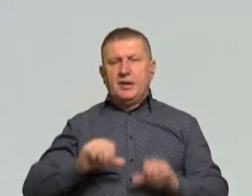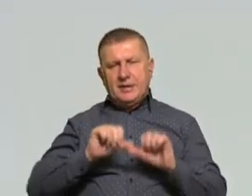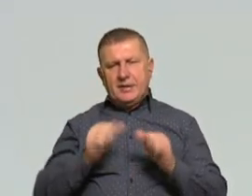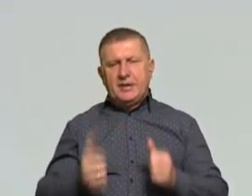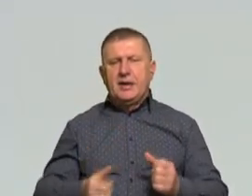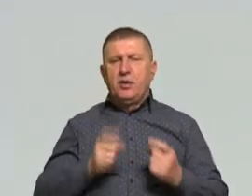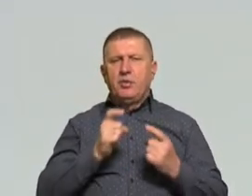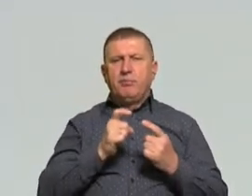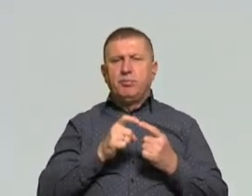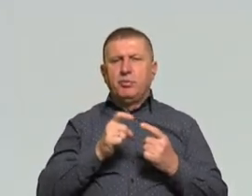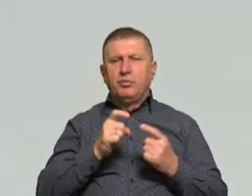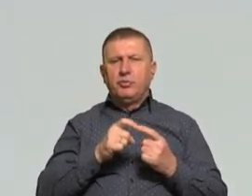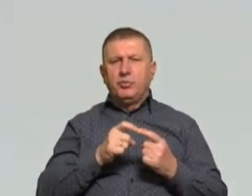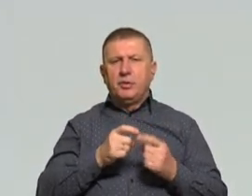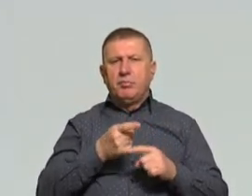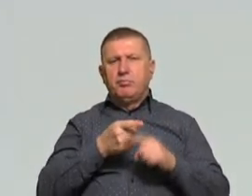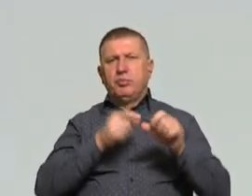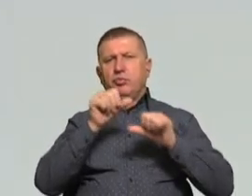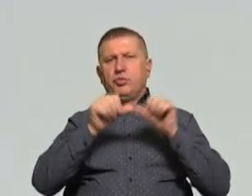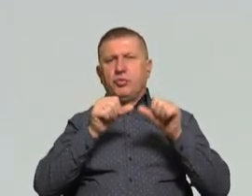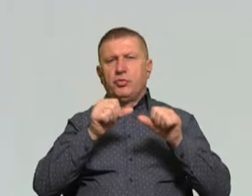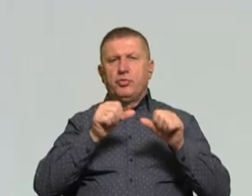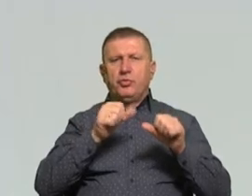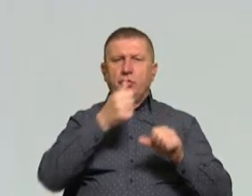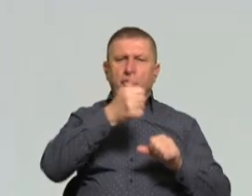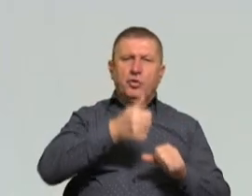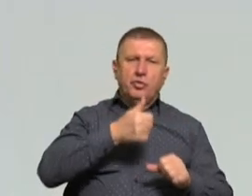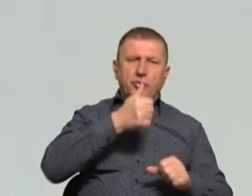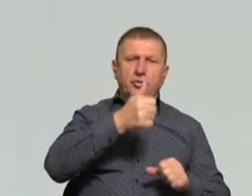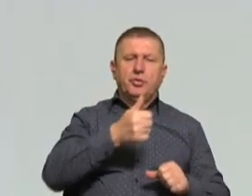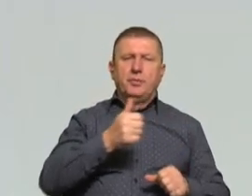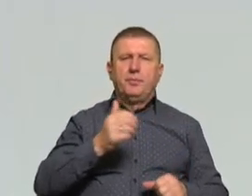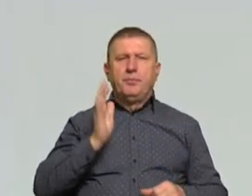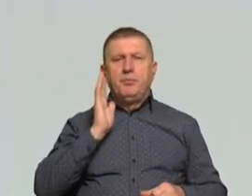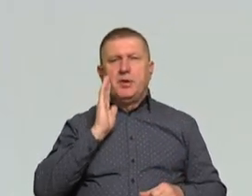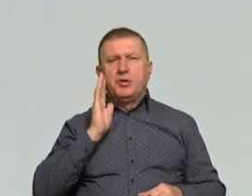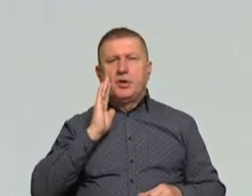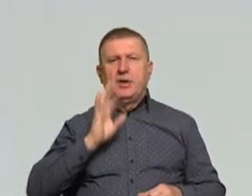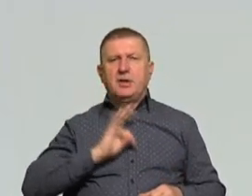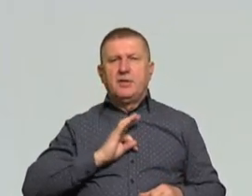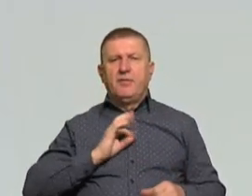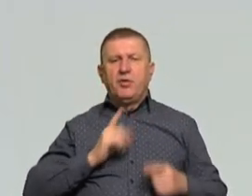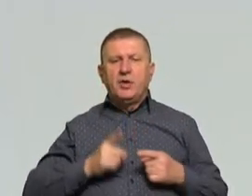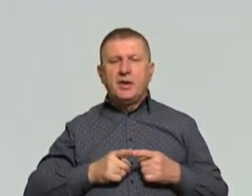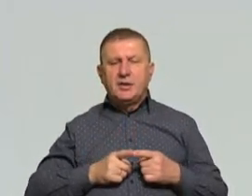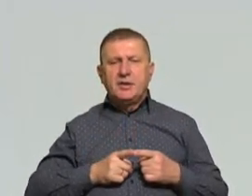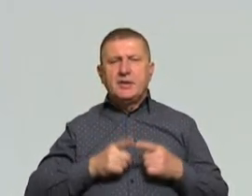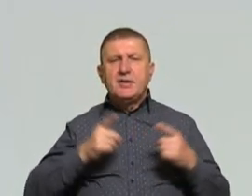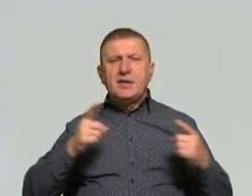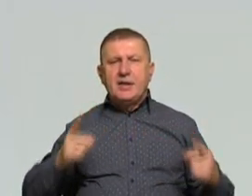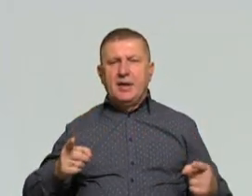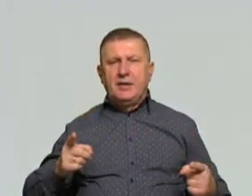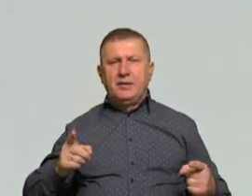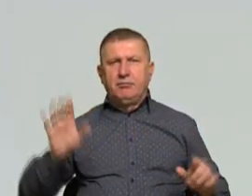Radach Osiedli, gdzie nie wiem, raz na pół roku, raz na rok mieszkańcy mogliby wyrazić swoje zdanie w najważniejszych sprawach. I to